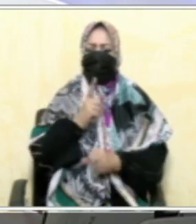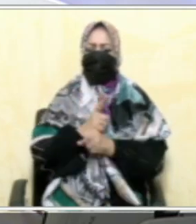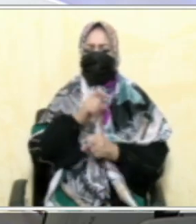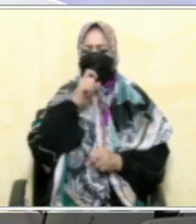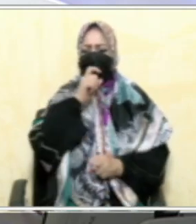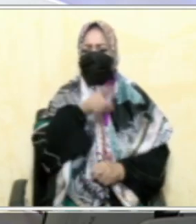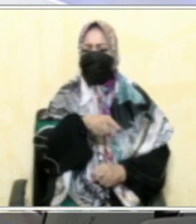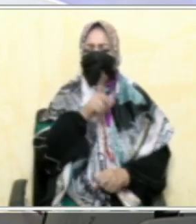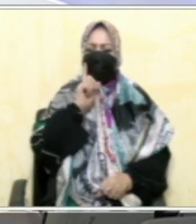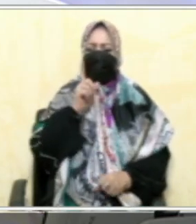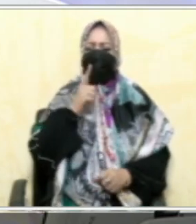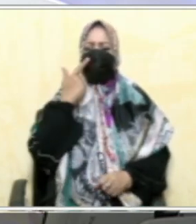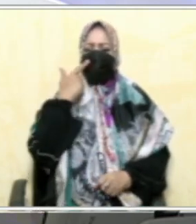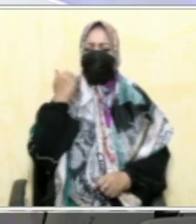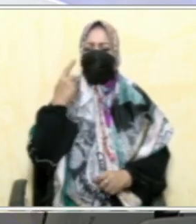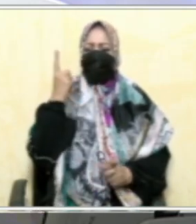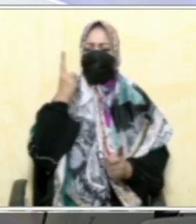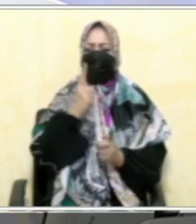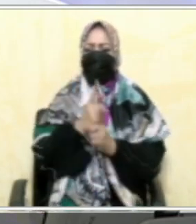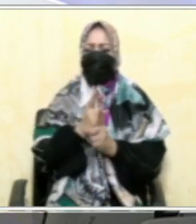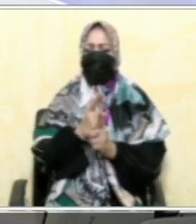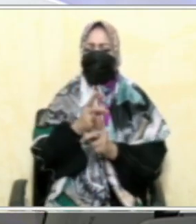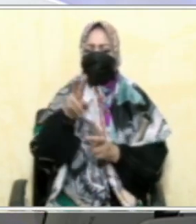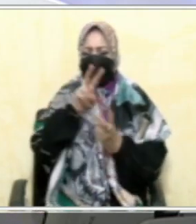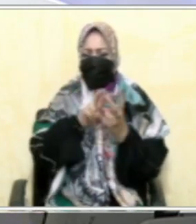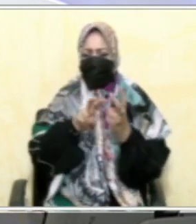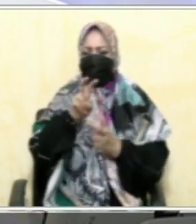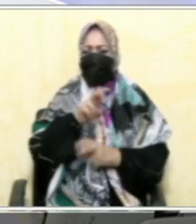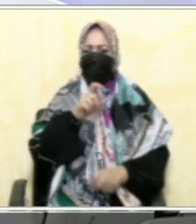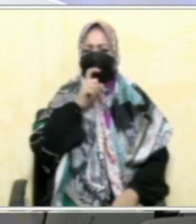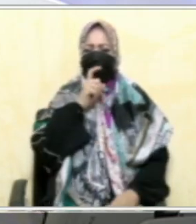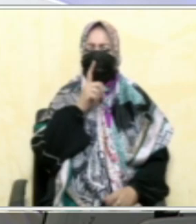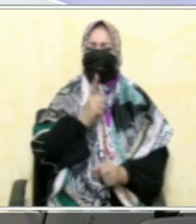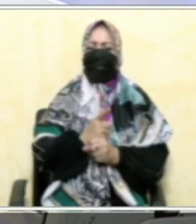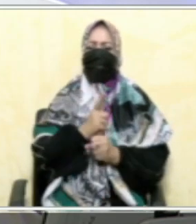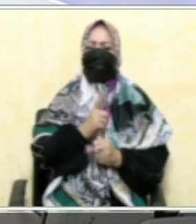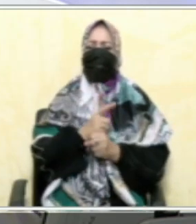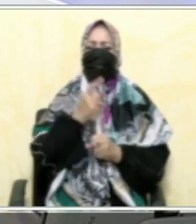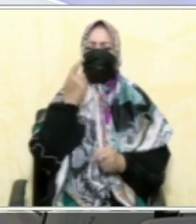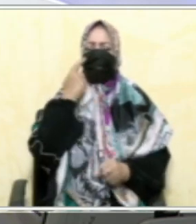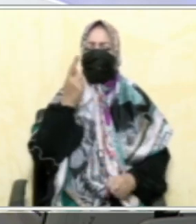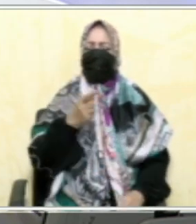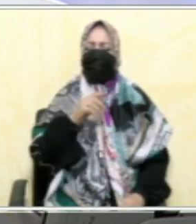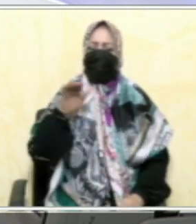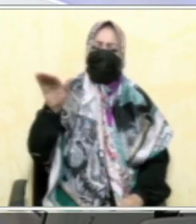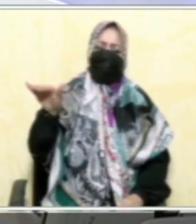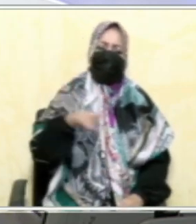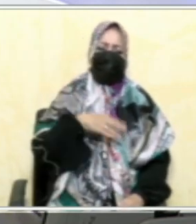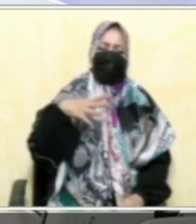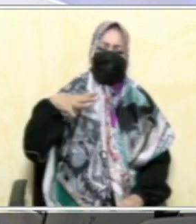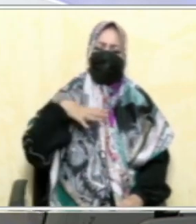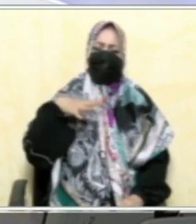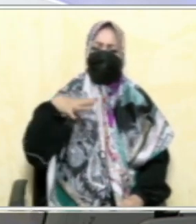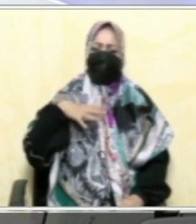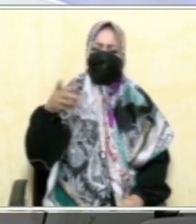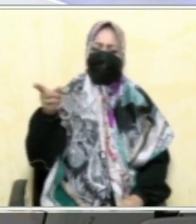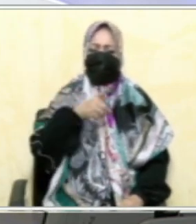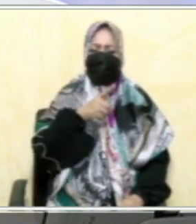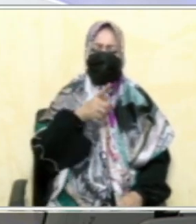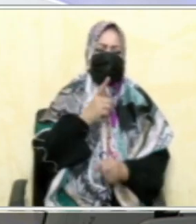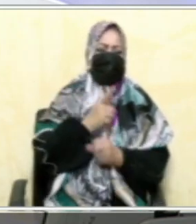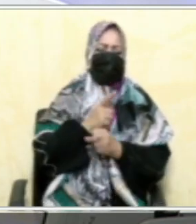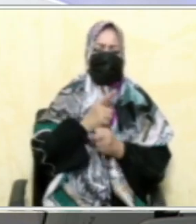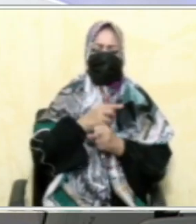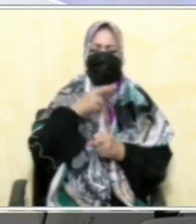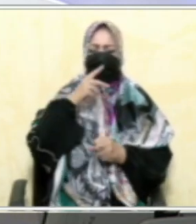مدير المدرسة فقط ولا أريد أن أكلم المدرسات ولا أسألهن، فهو من ناحية ينظر بمنظار شرعي